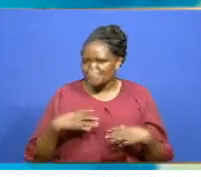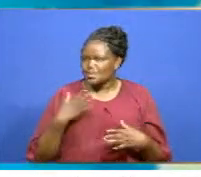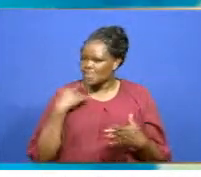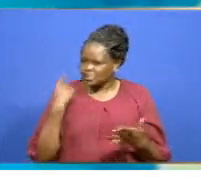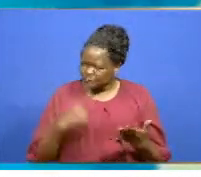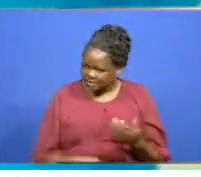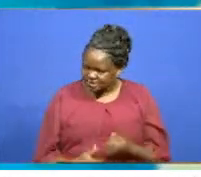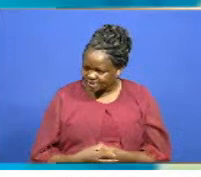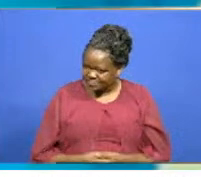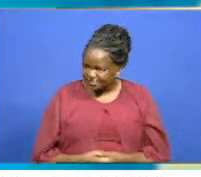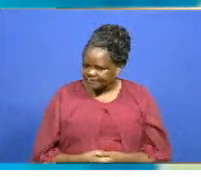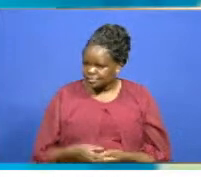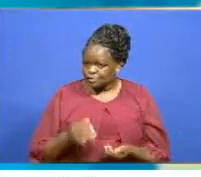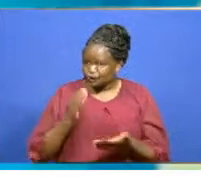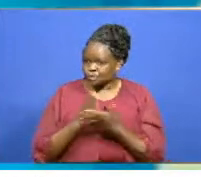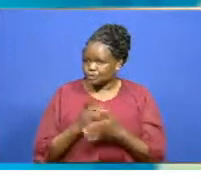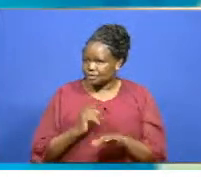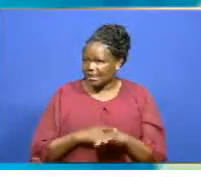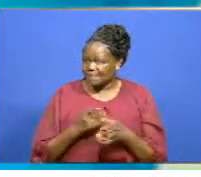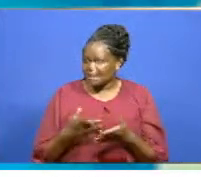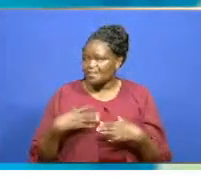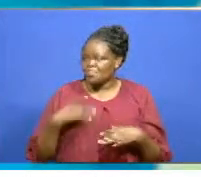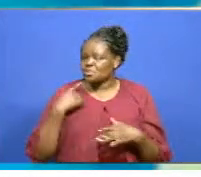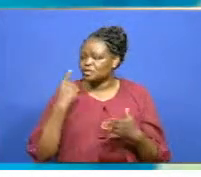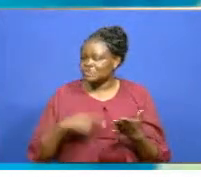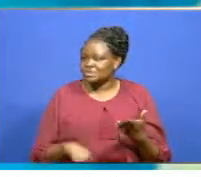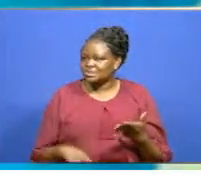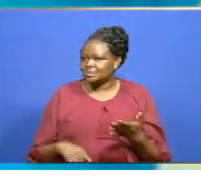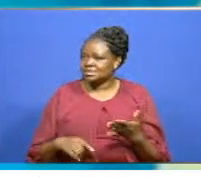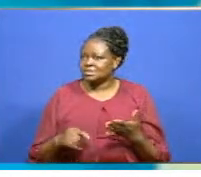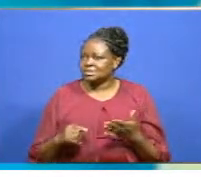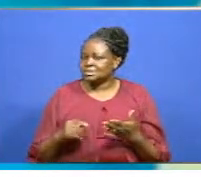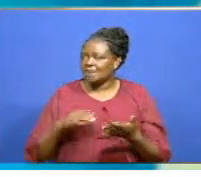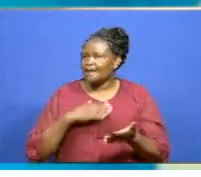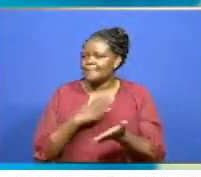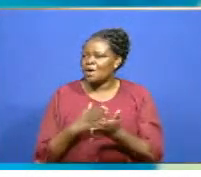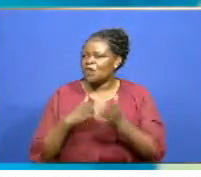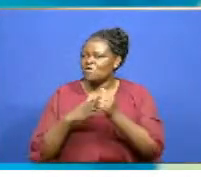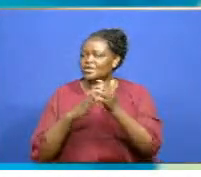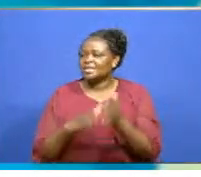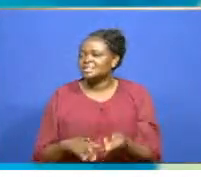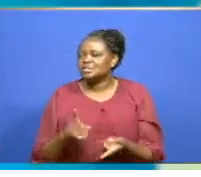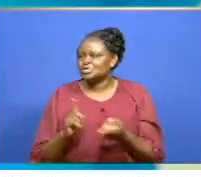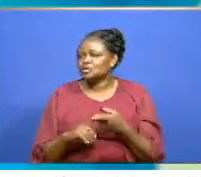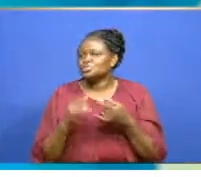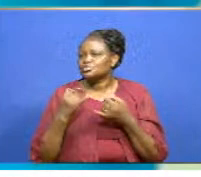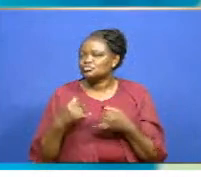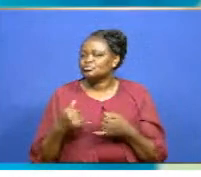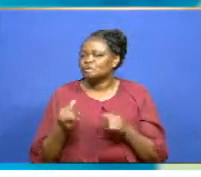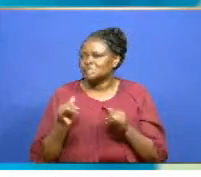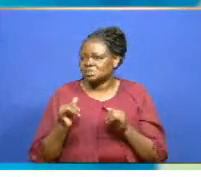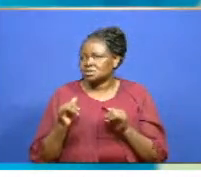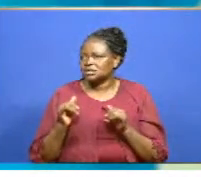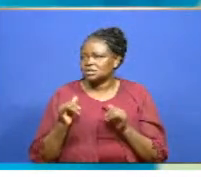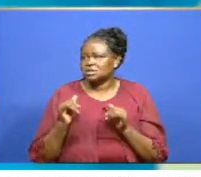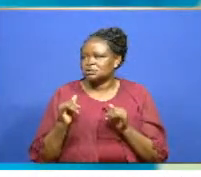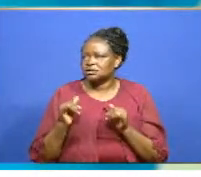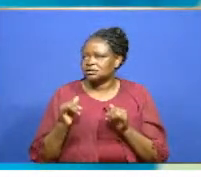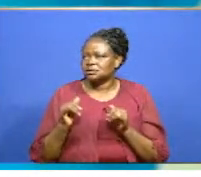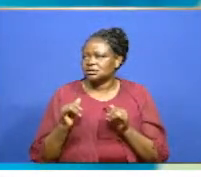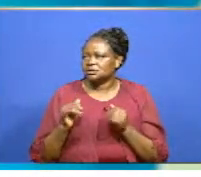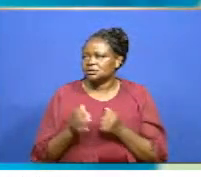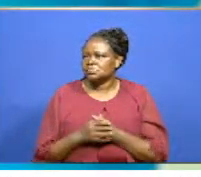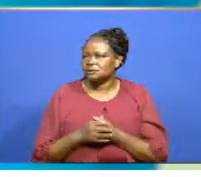nini. Najua kwa wakati huu watu wanaangalia uwezo wa kiongozi binafsi kuweza kutekeleza azma